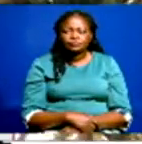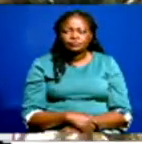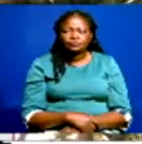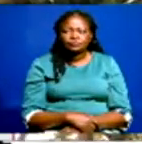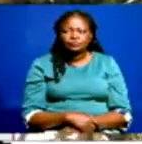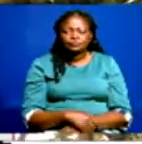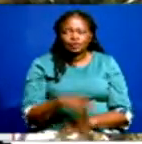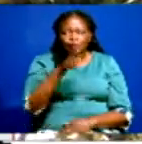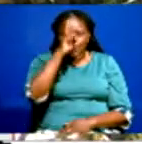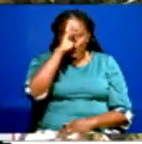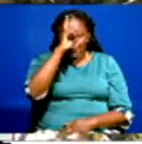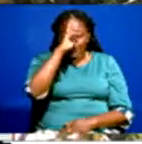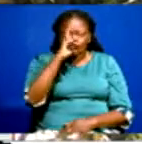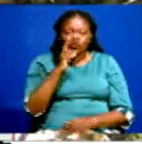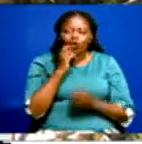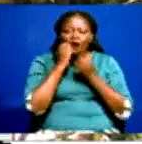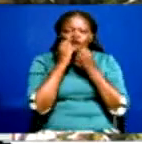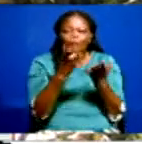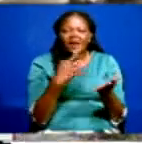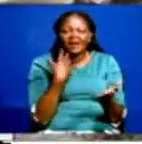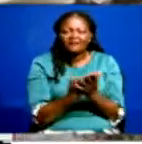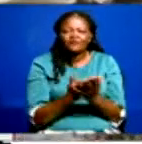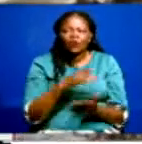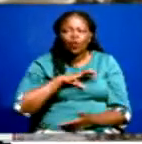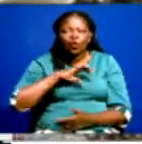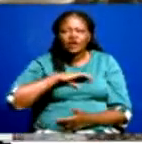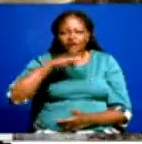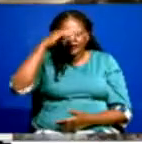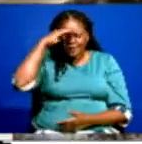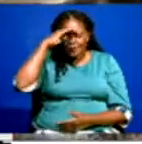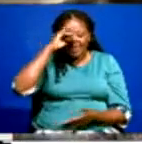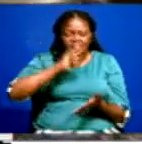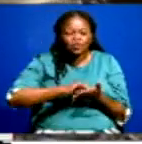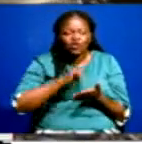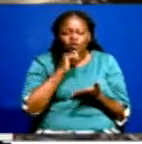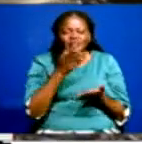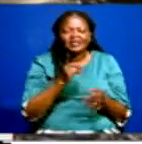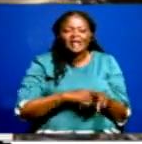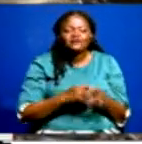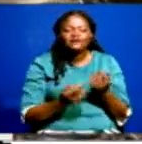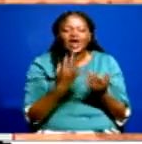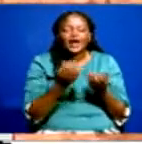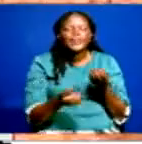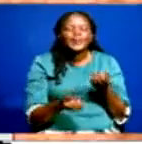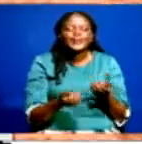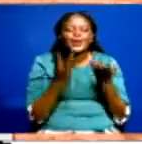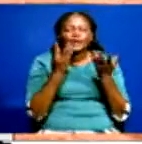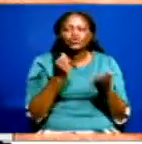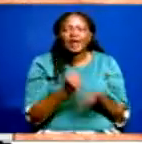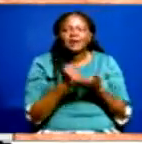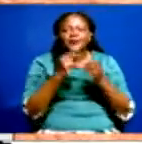Polisi waliokuwa wamepashwa habari walimkamata mmiliki wa baa ambaye hakuwepo wakati moto ulipozuka ili kuwasaidia katika